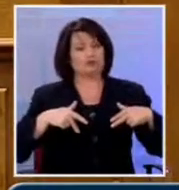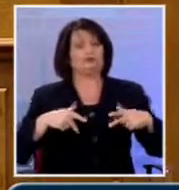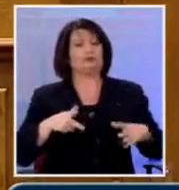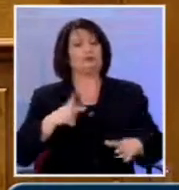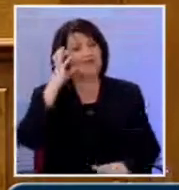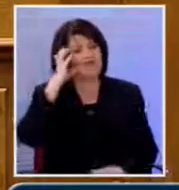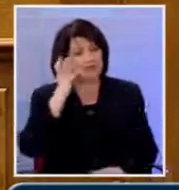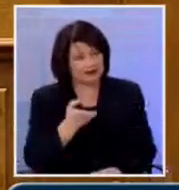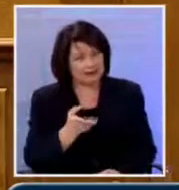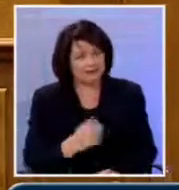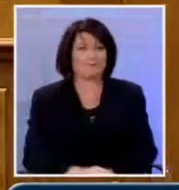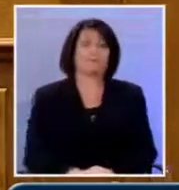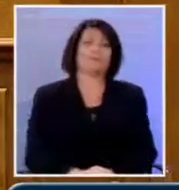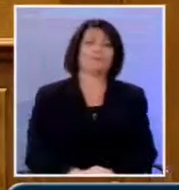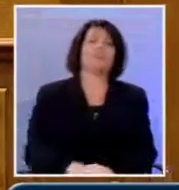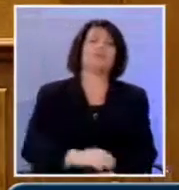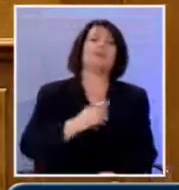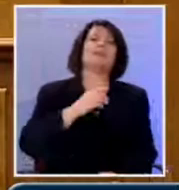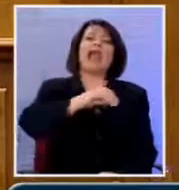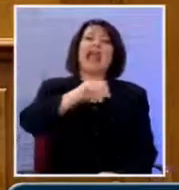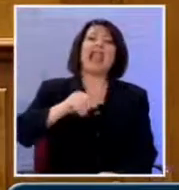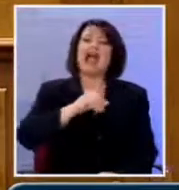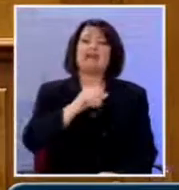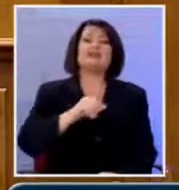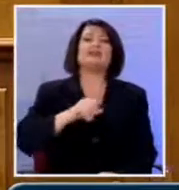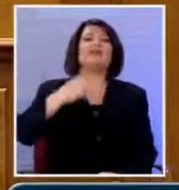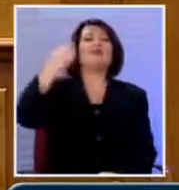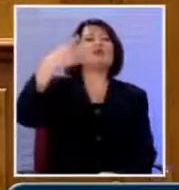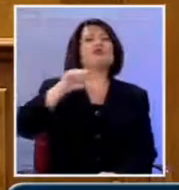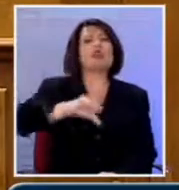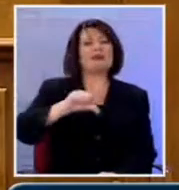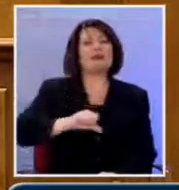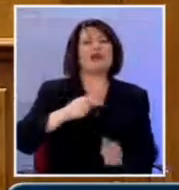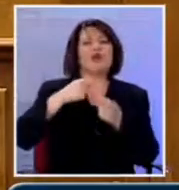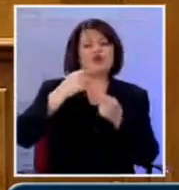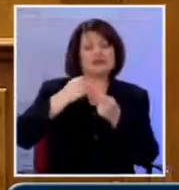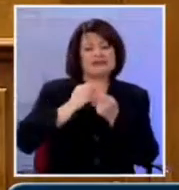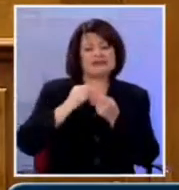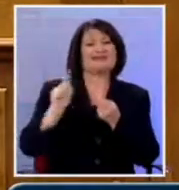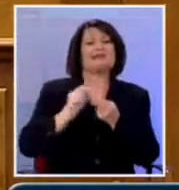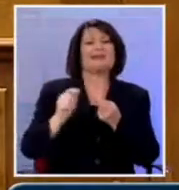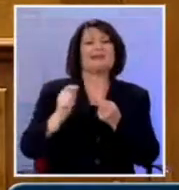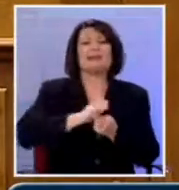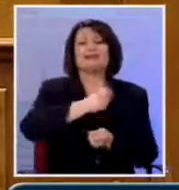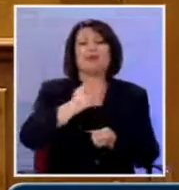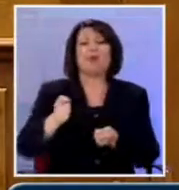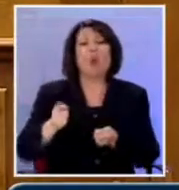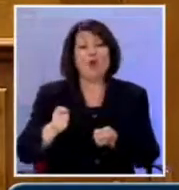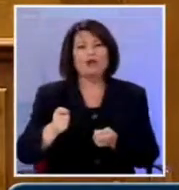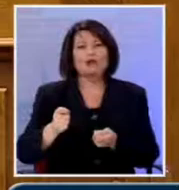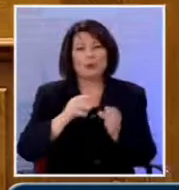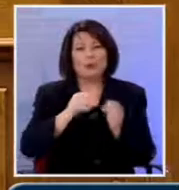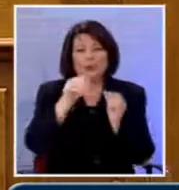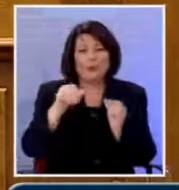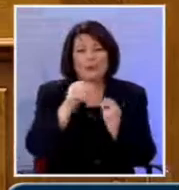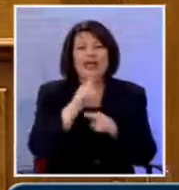θυμίσω. Το αλάτι, το φωτιστικό πετρέλαιο, τα σπίρτα, τα τραπουλόχαρτα, το